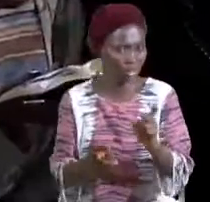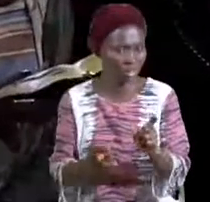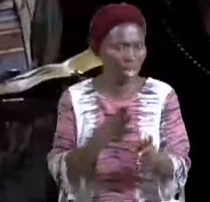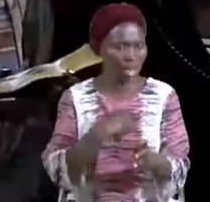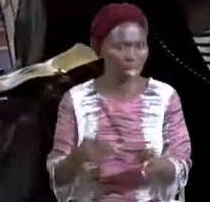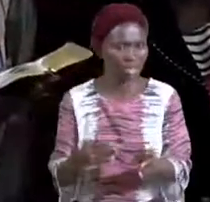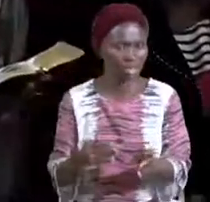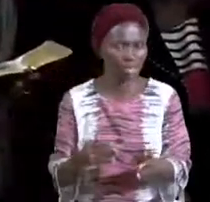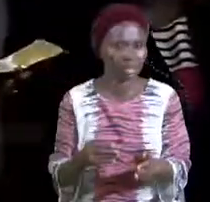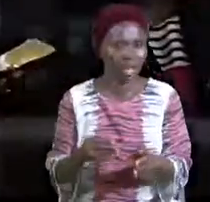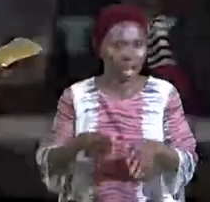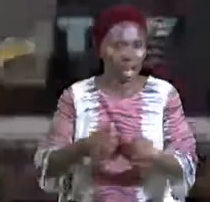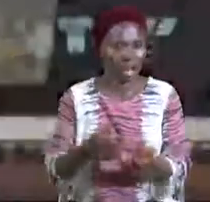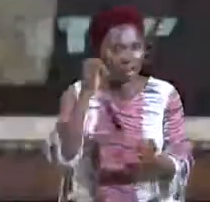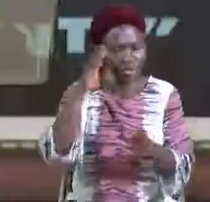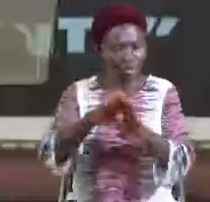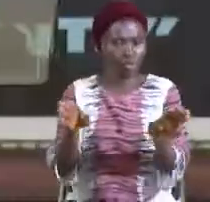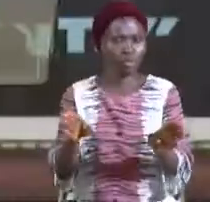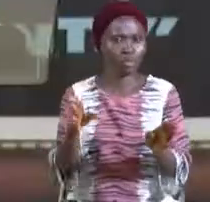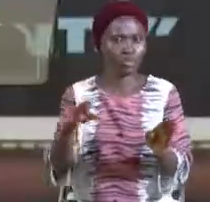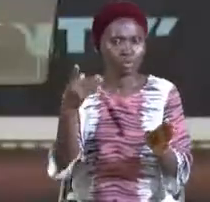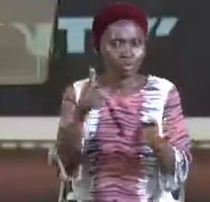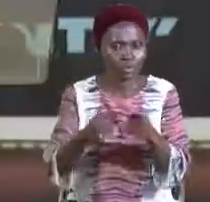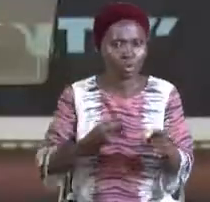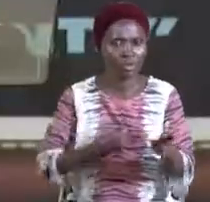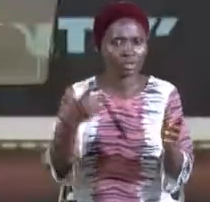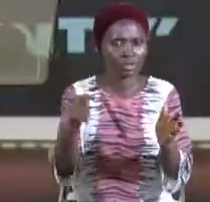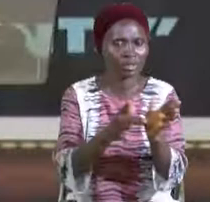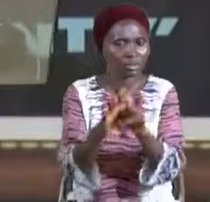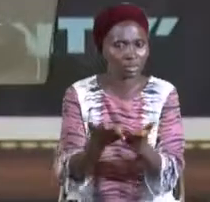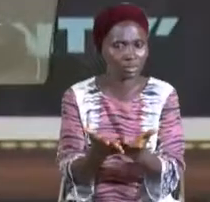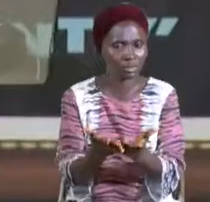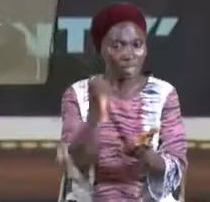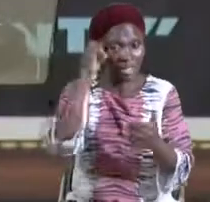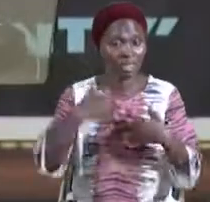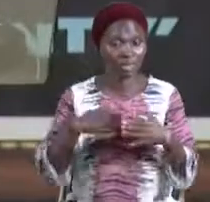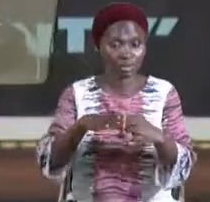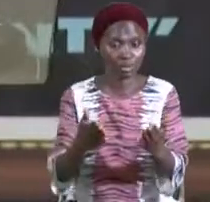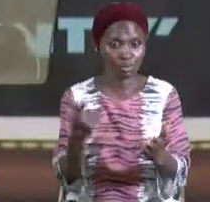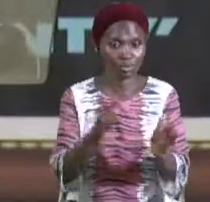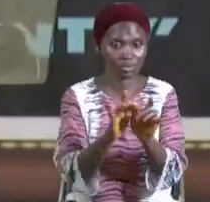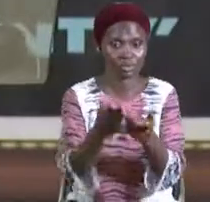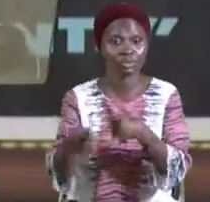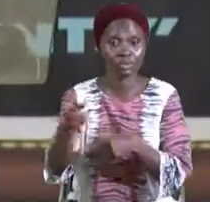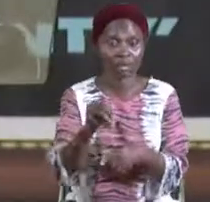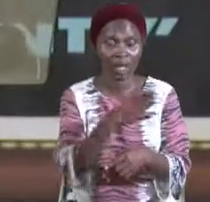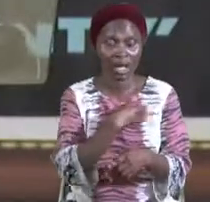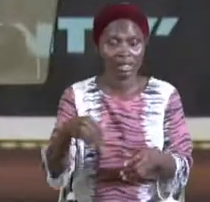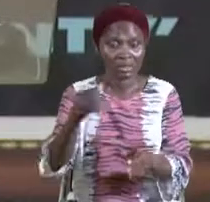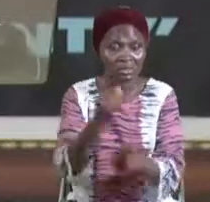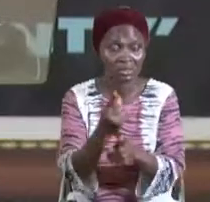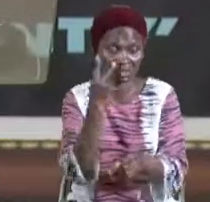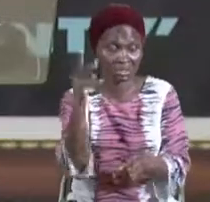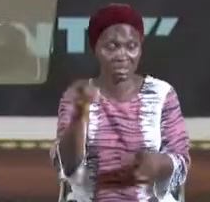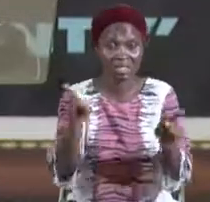Lorsqu'il nous parlait en chemin, nous expliquait les Écritures. Il avait ouvert les Écritures. Ils l'ont vu comme un enseignant.